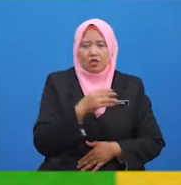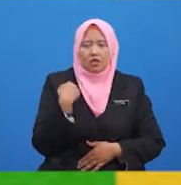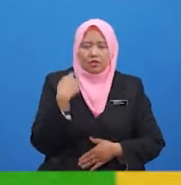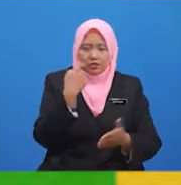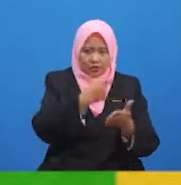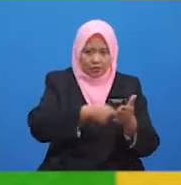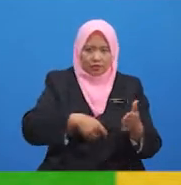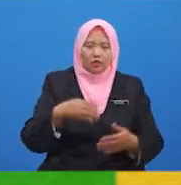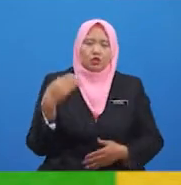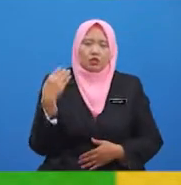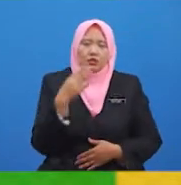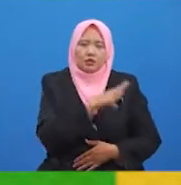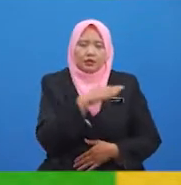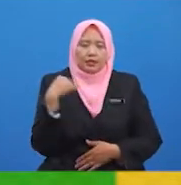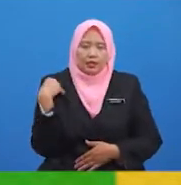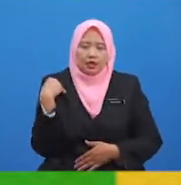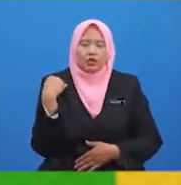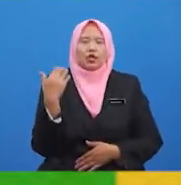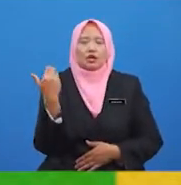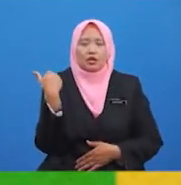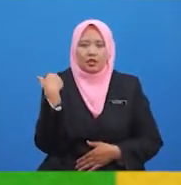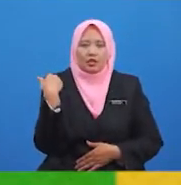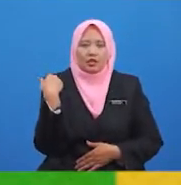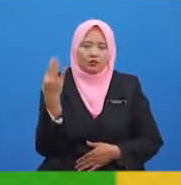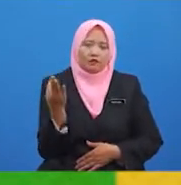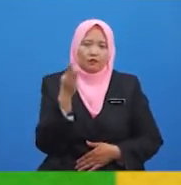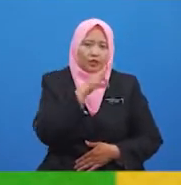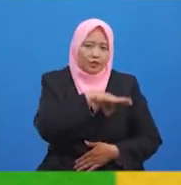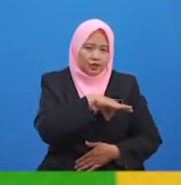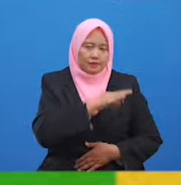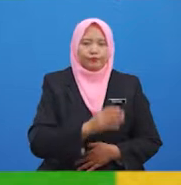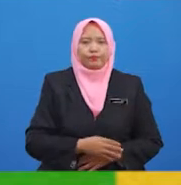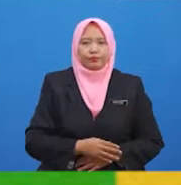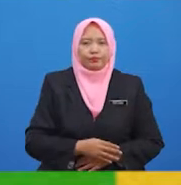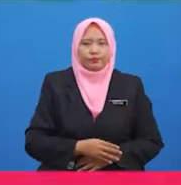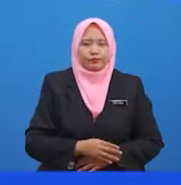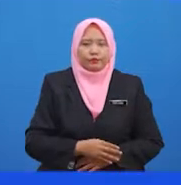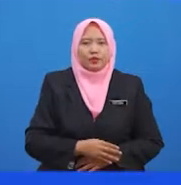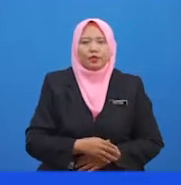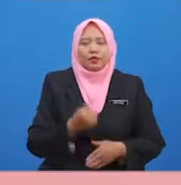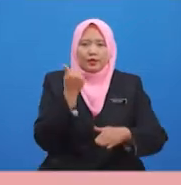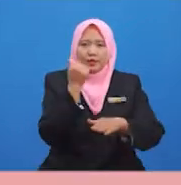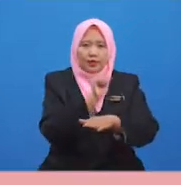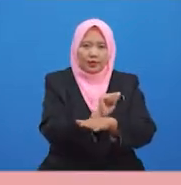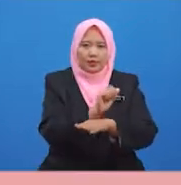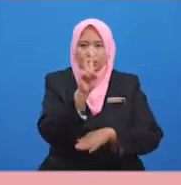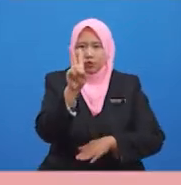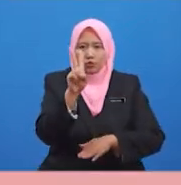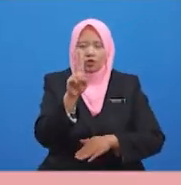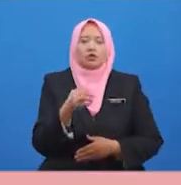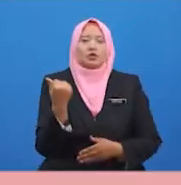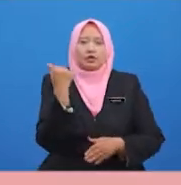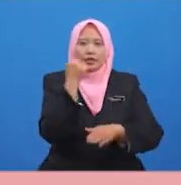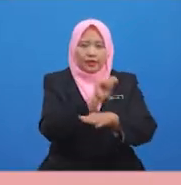Baiklah murid-murid, kita teruskan pelajaran dengan jenis akad yang kedua, iaitu kebajikan.